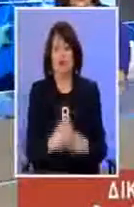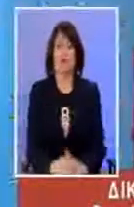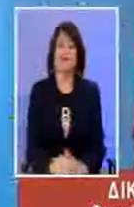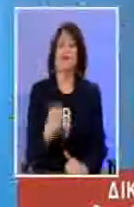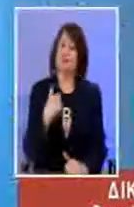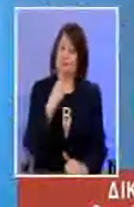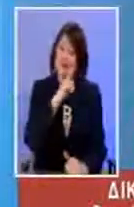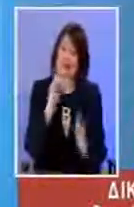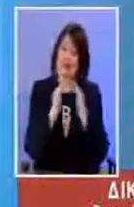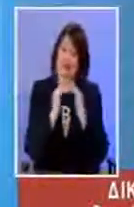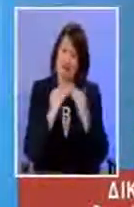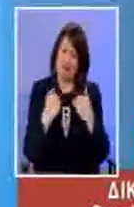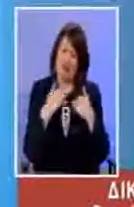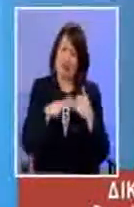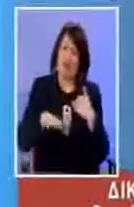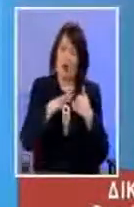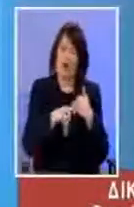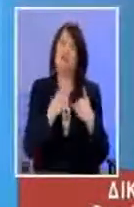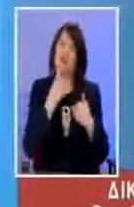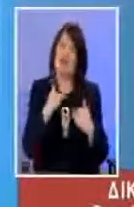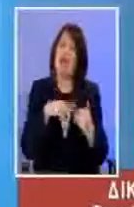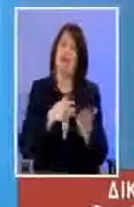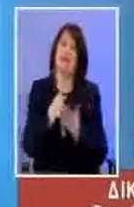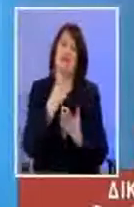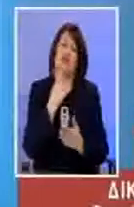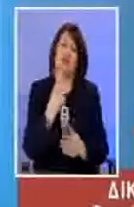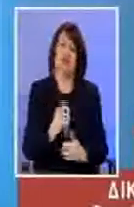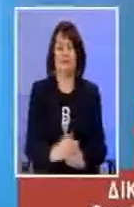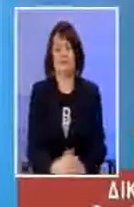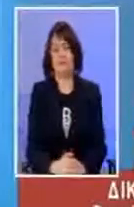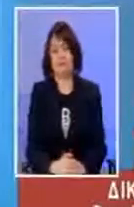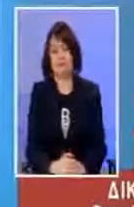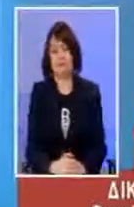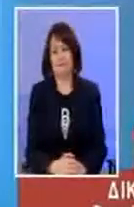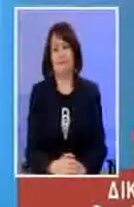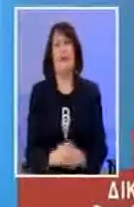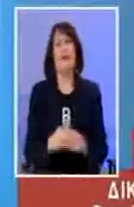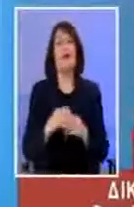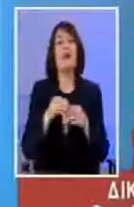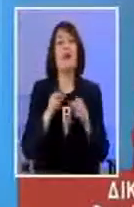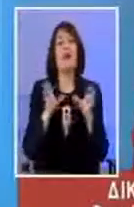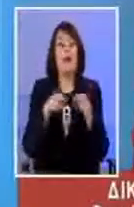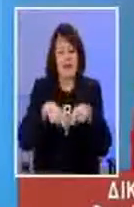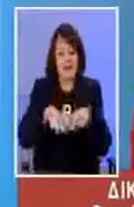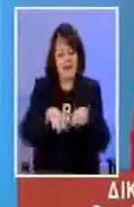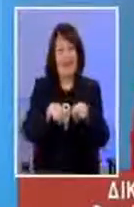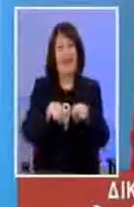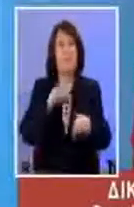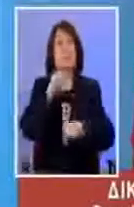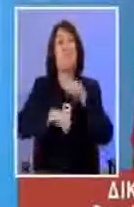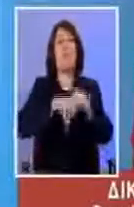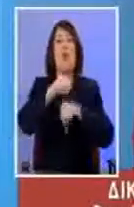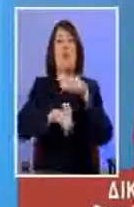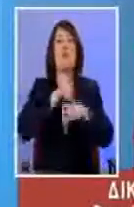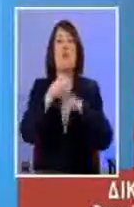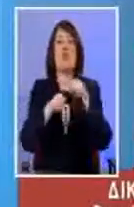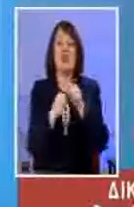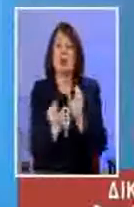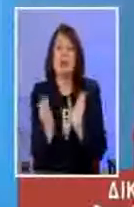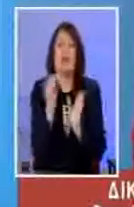το προσυπογράφω απολύτως αυτό που λέτε. Γιατί μπήκαν στο μεταξύ και ποδηλατόδρομοι. Στους χώρους που δεν υπήρχαν, προσθέσαμε ακόμη